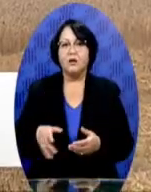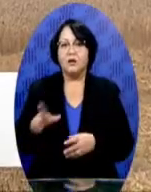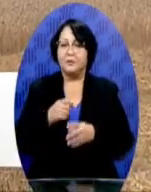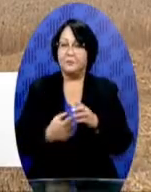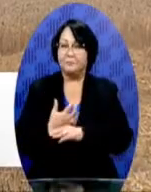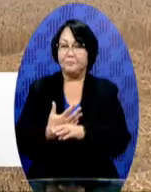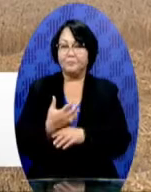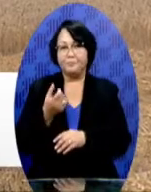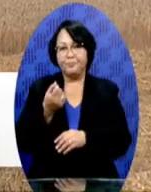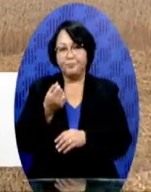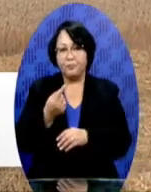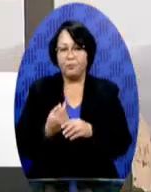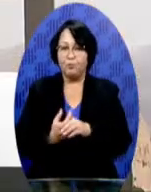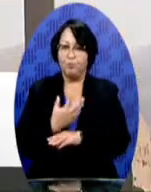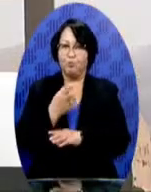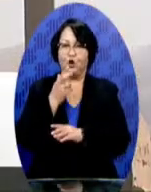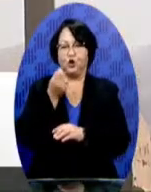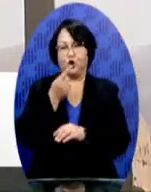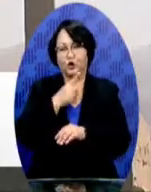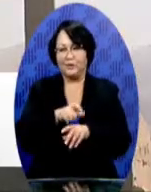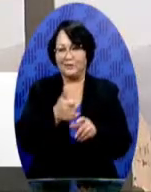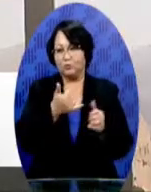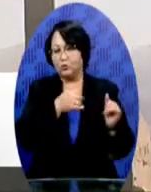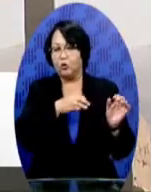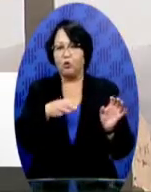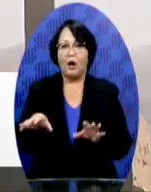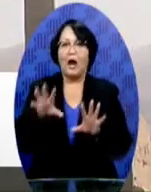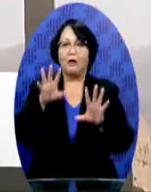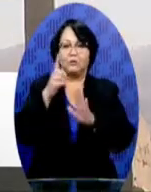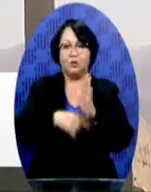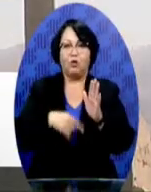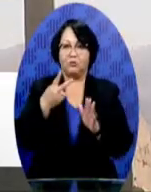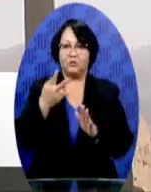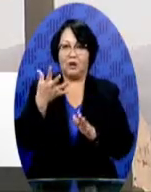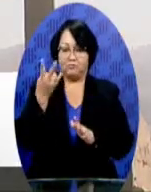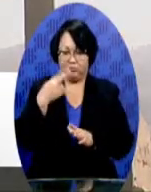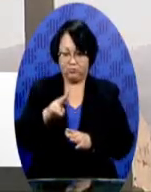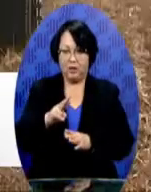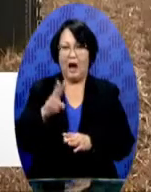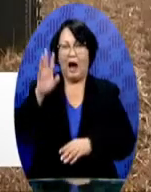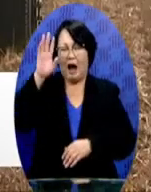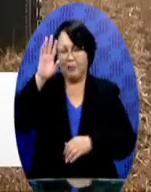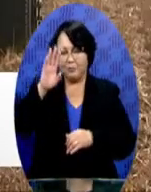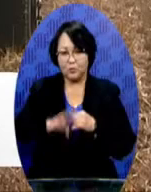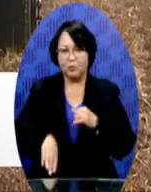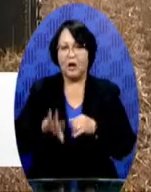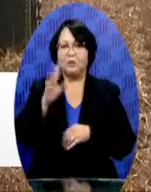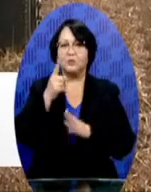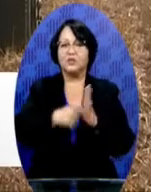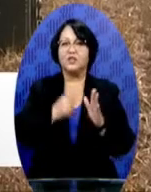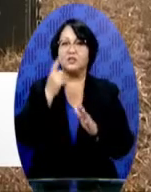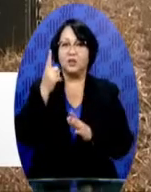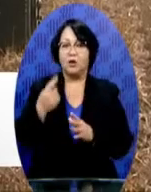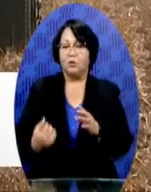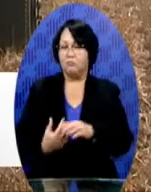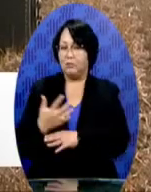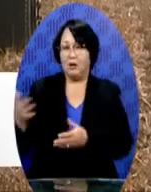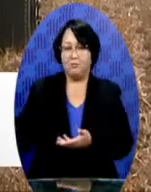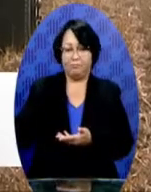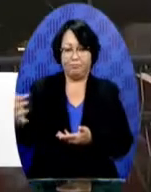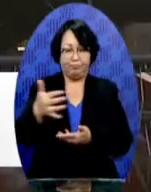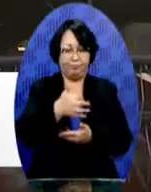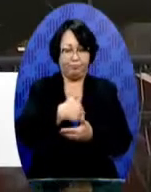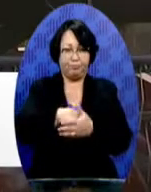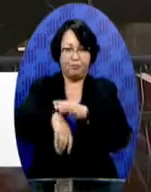зэрэг хойшоо сунж байна. 10-р сарын 25-нд цаатлын хугацаа 11 сарын 1-нд гэхэд ургац хураалт ерөнхийдөө дуусна гэж төлөвлөж